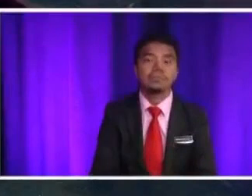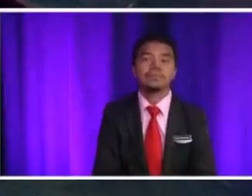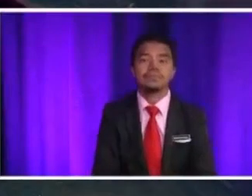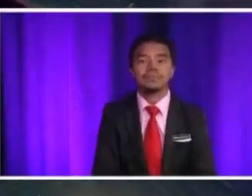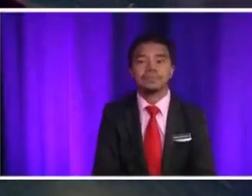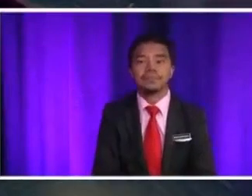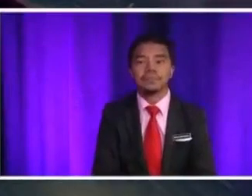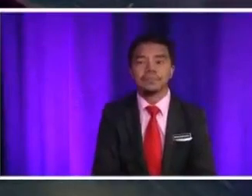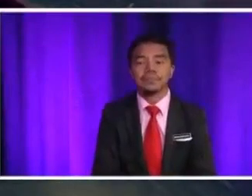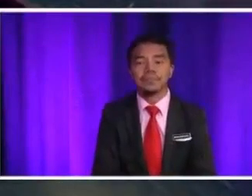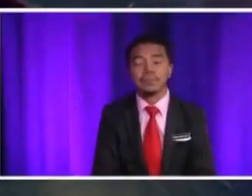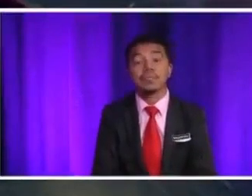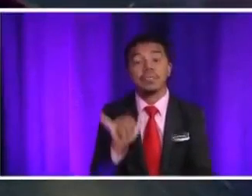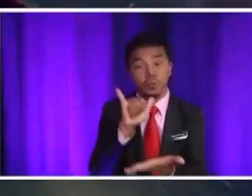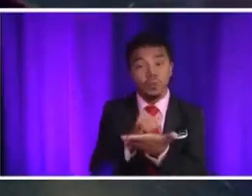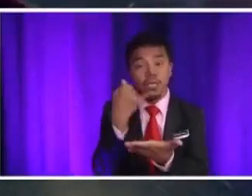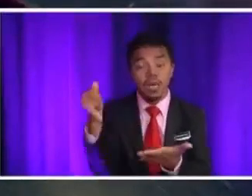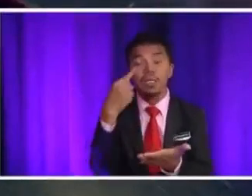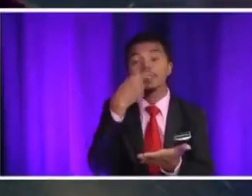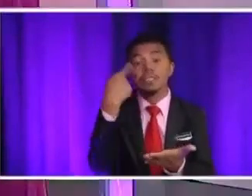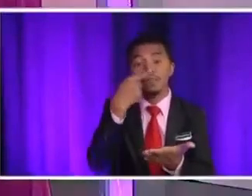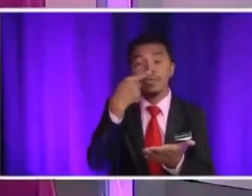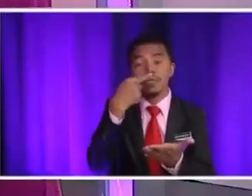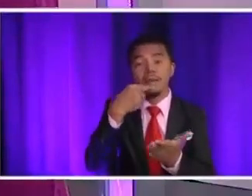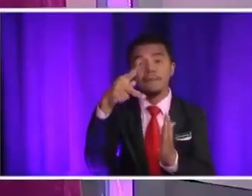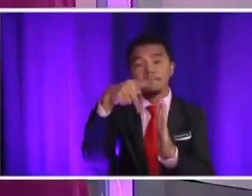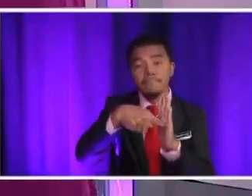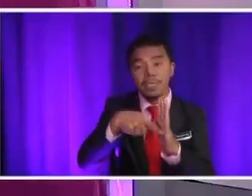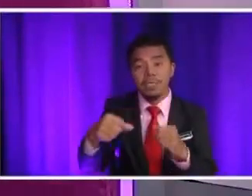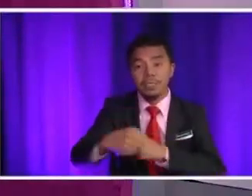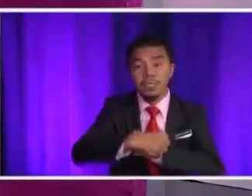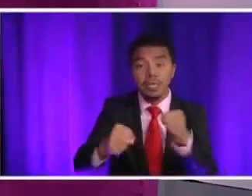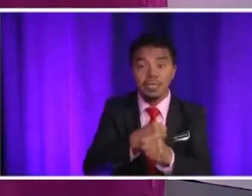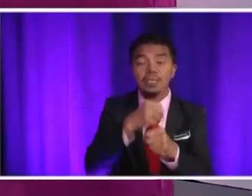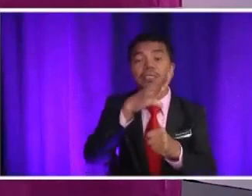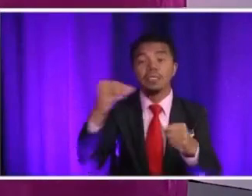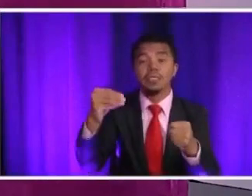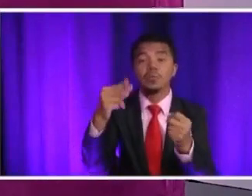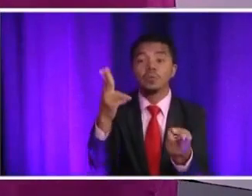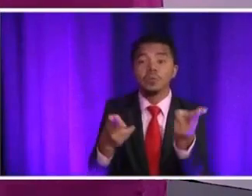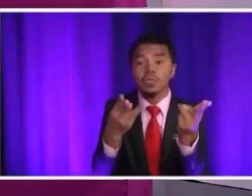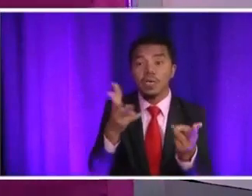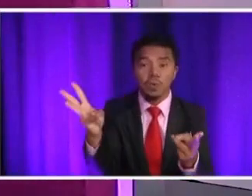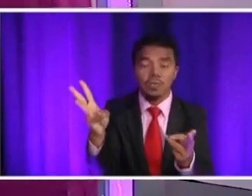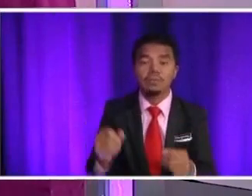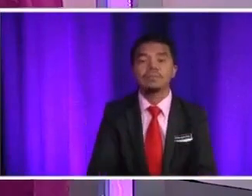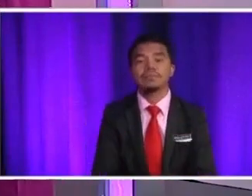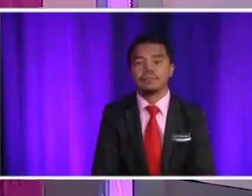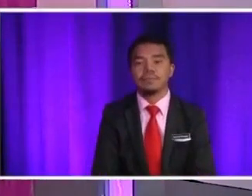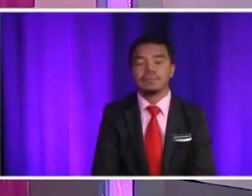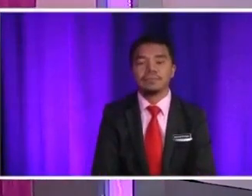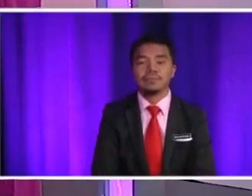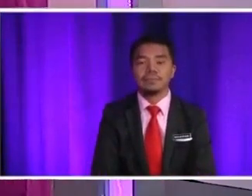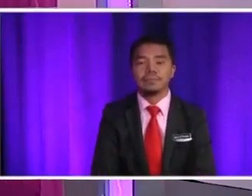sebagai siapa peniaga, siapa usahawan. Jadi apa, bidang yang menceburi itu pula kita sebut sebagai